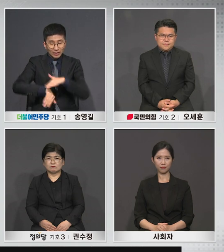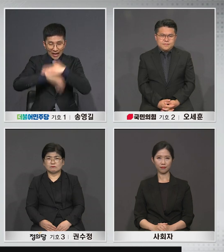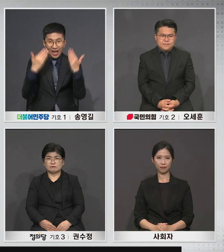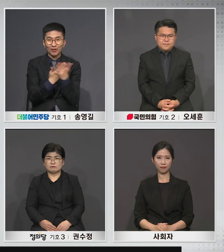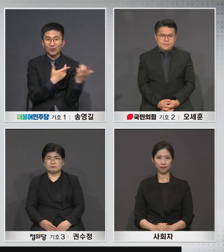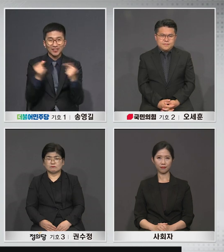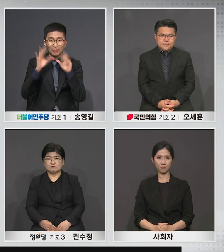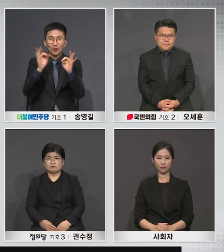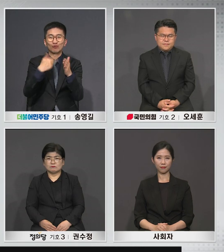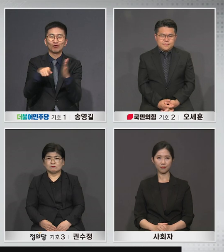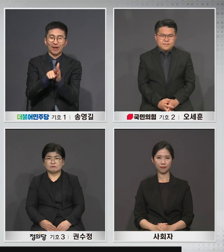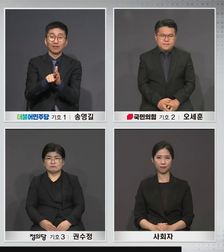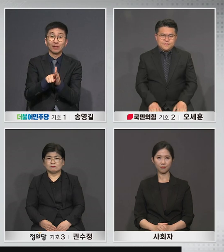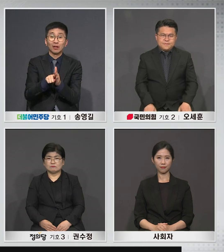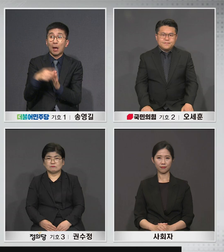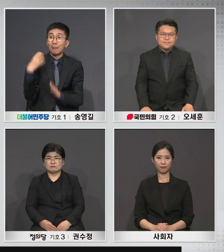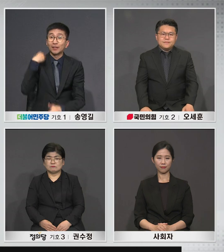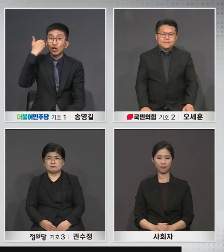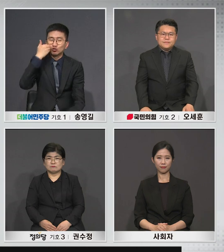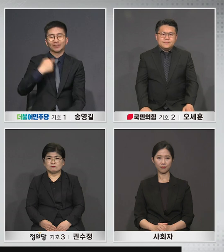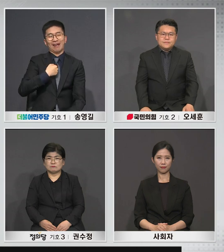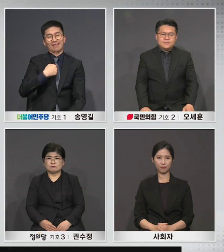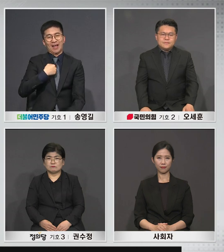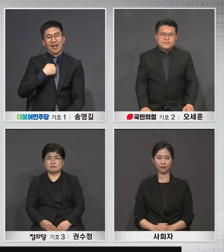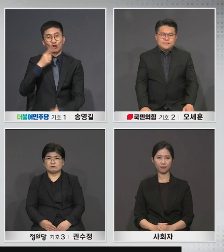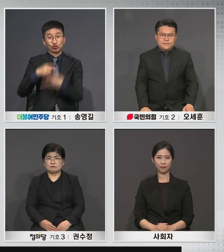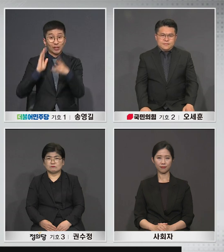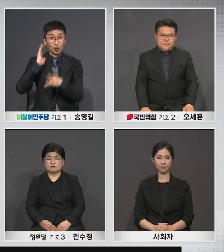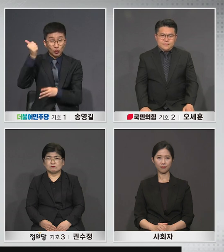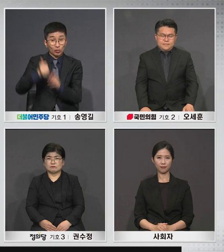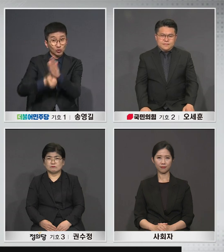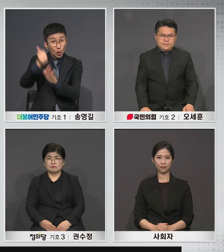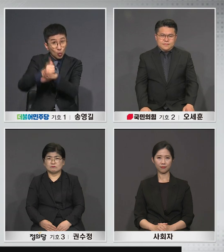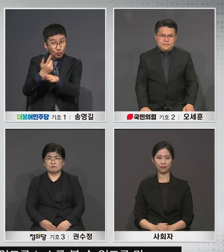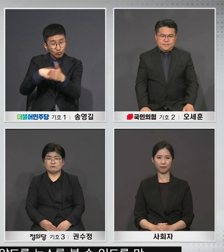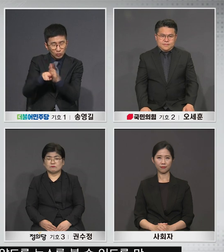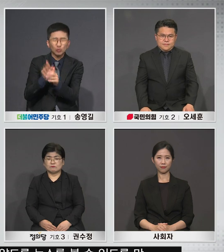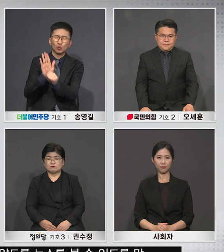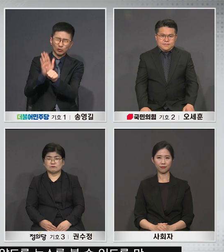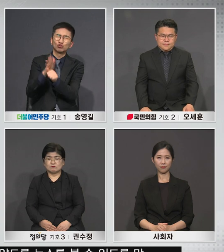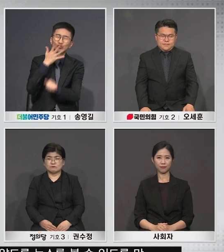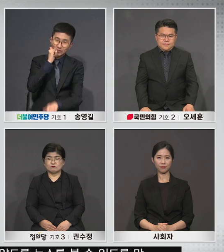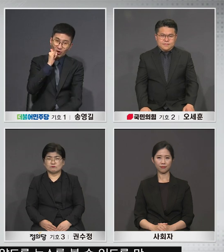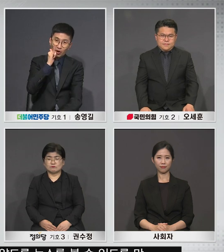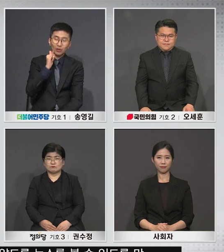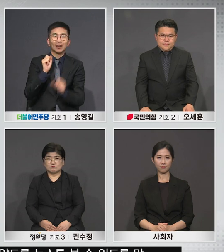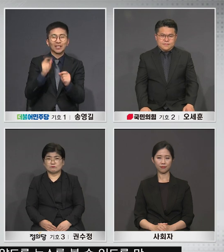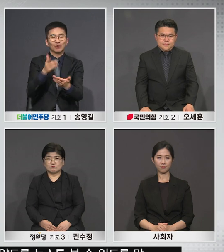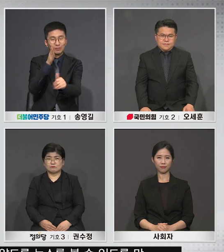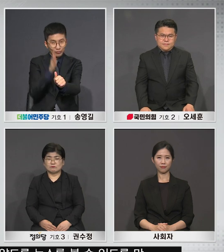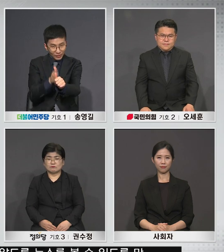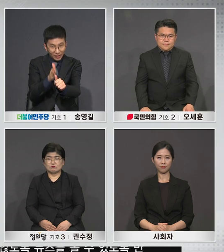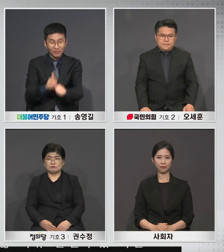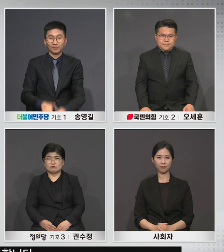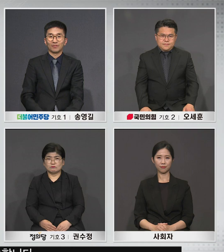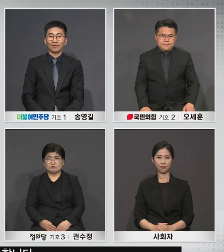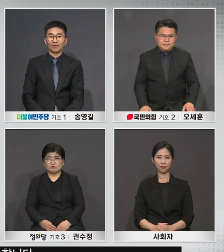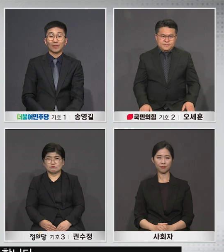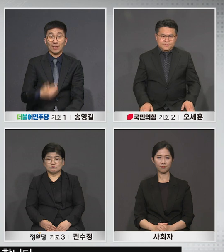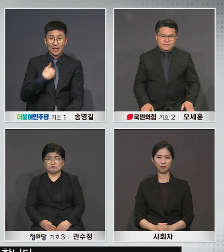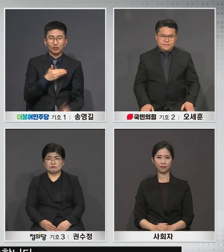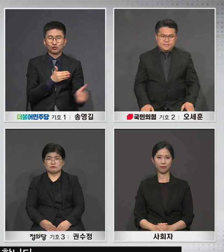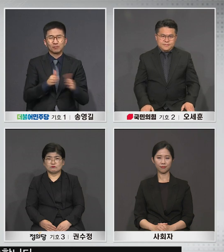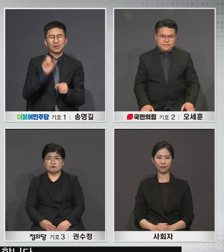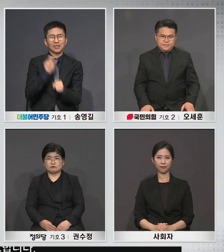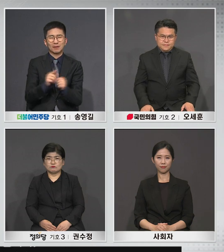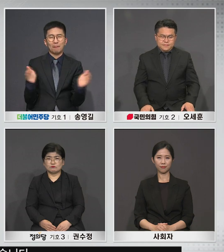송영길이 필요합니다. 윤석열 정부의 성공을 위해서도 백신의 역할을 할 것입니다. 기회를 주십시오. 저 송영길 준비되어